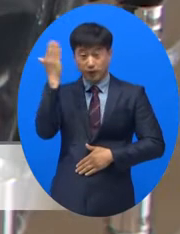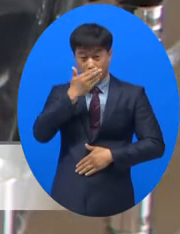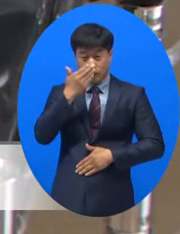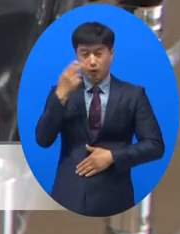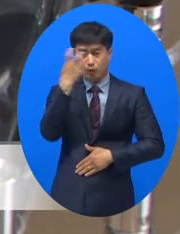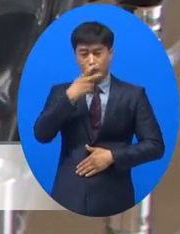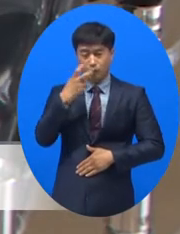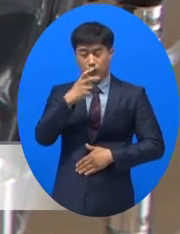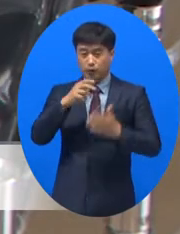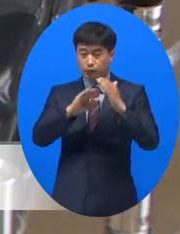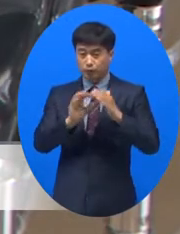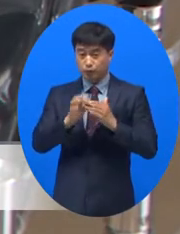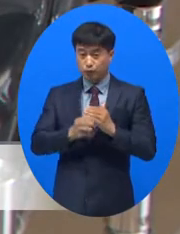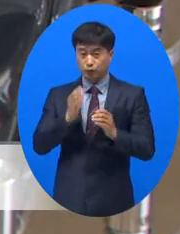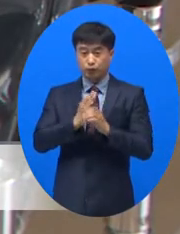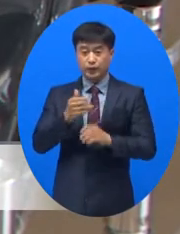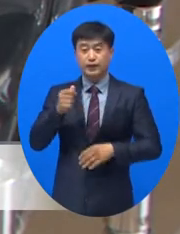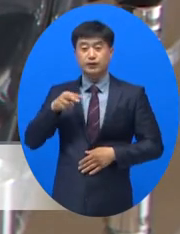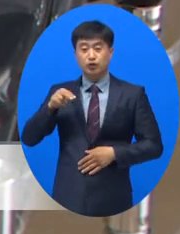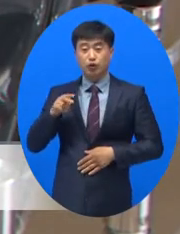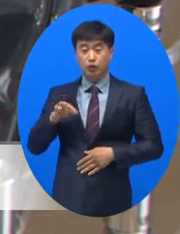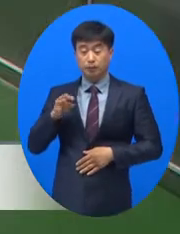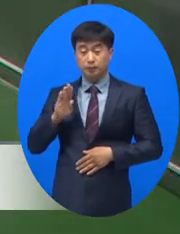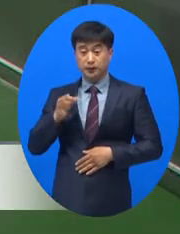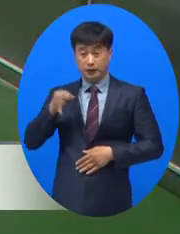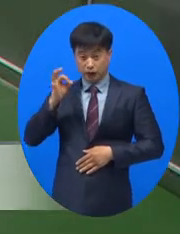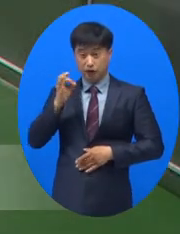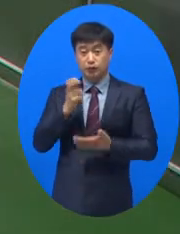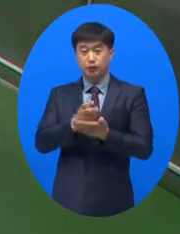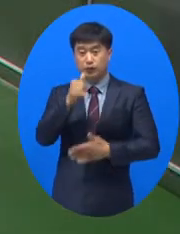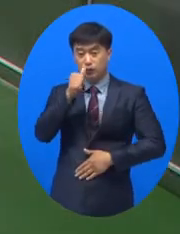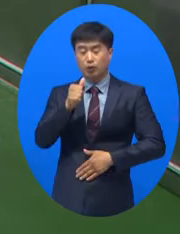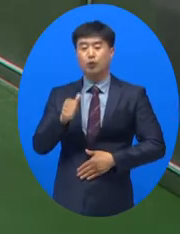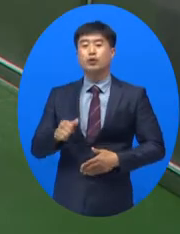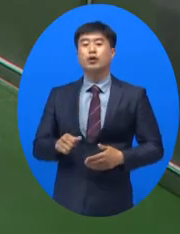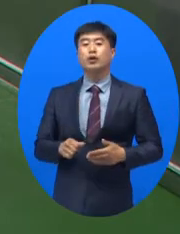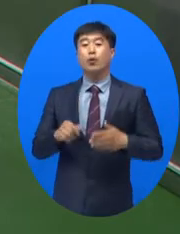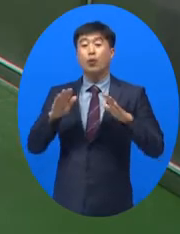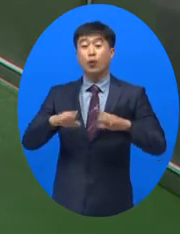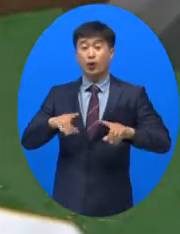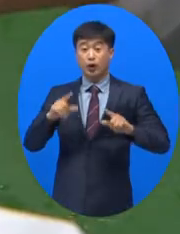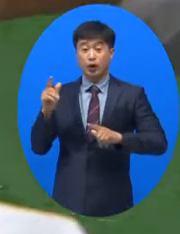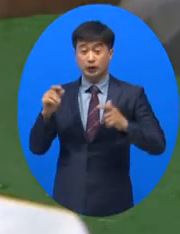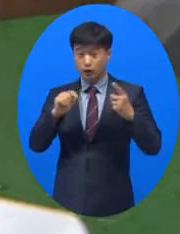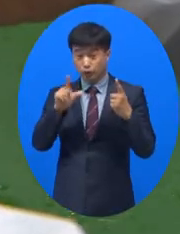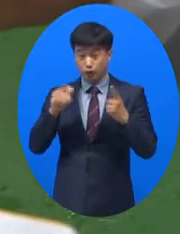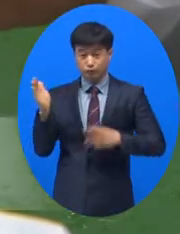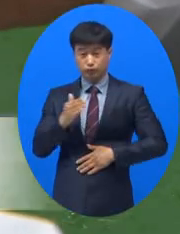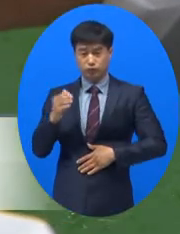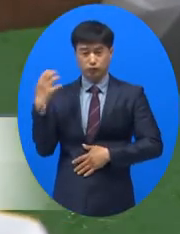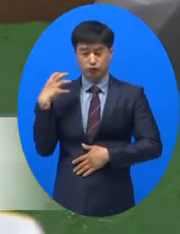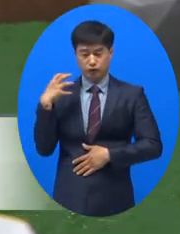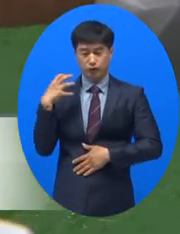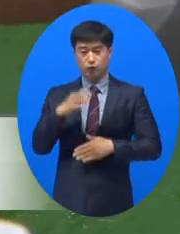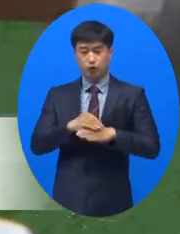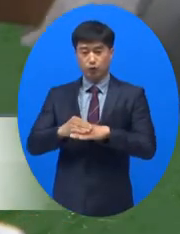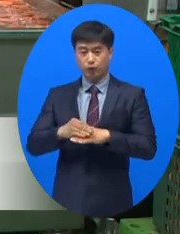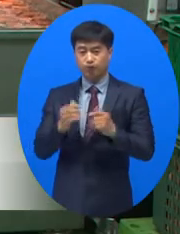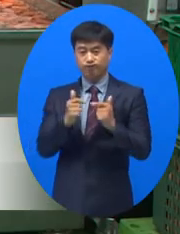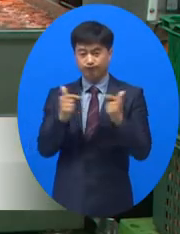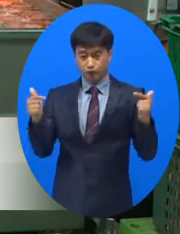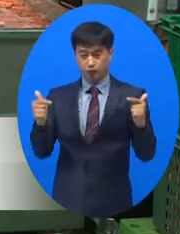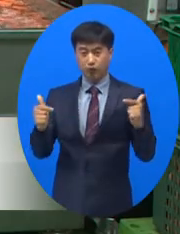관리하는 시스템 중에는 햇썹이라는 인증제도가 있는데 올해 1월부터 햇썹 의무 적용 대상이 확대되고 10월부터는